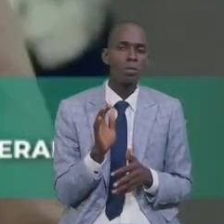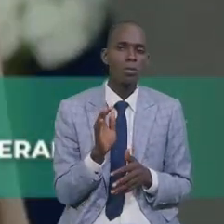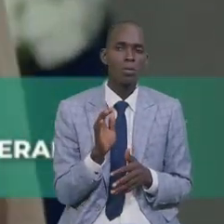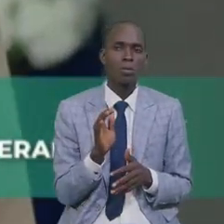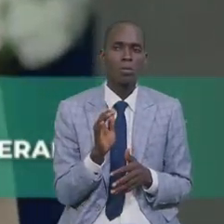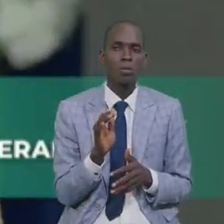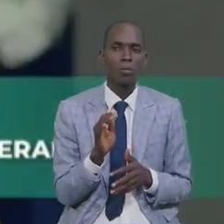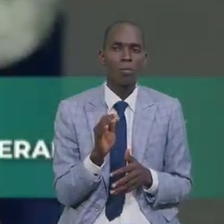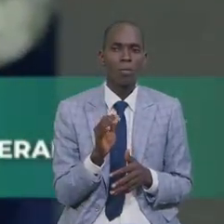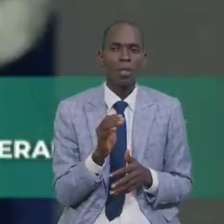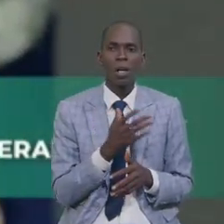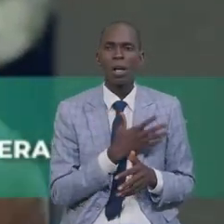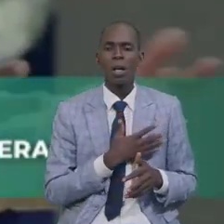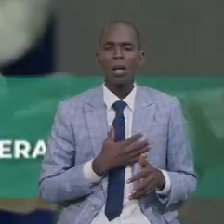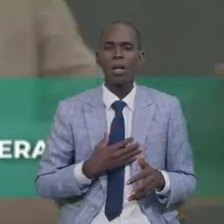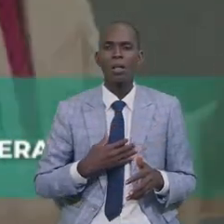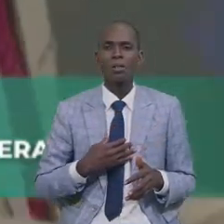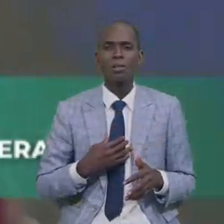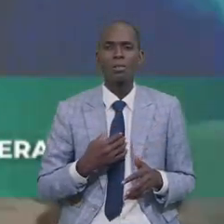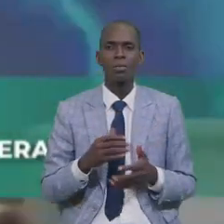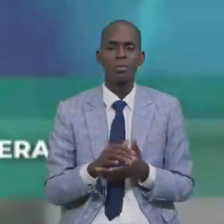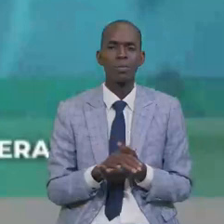Le vin a diminué.